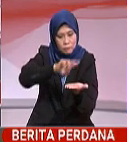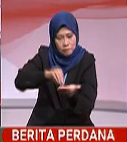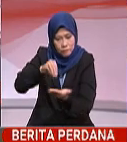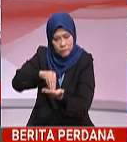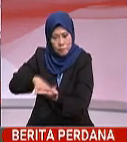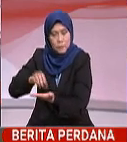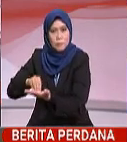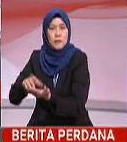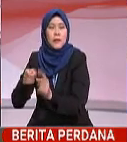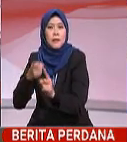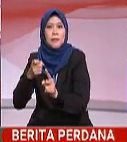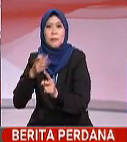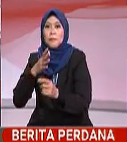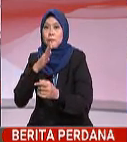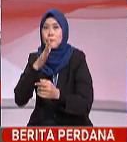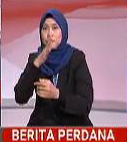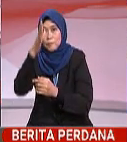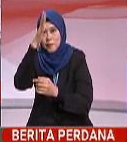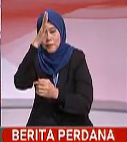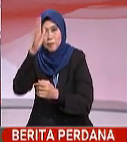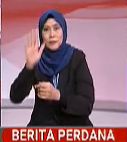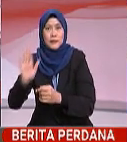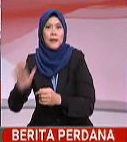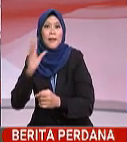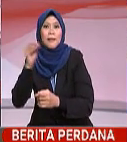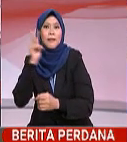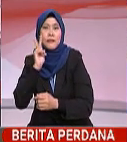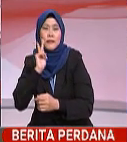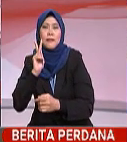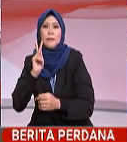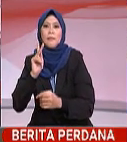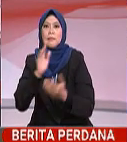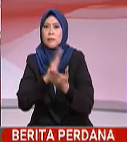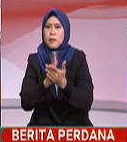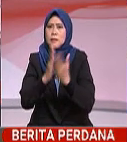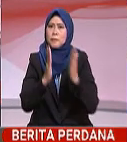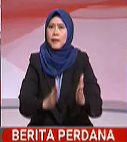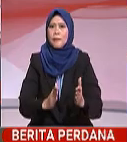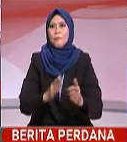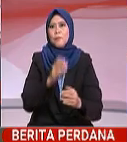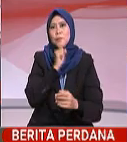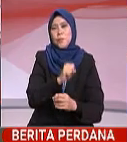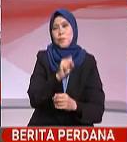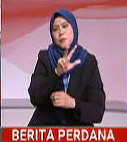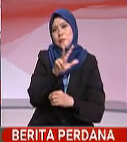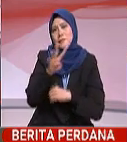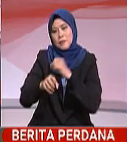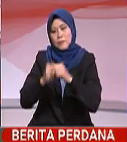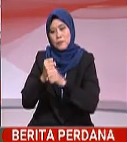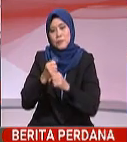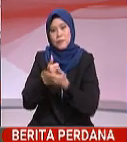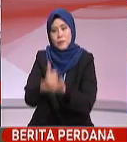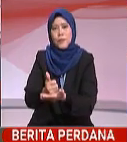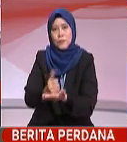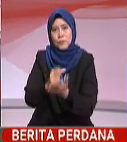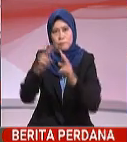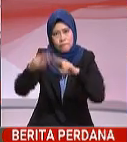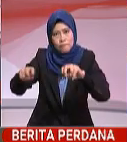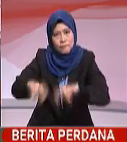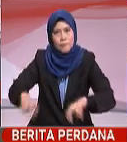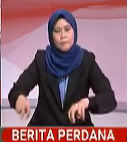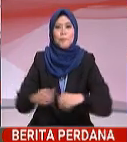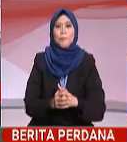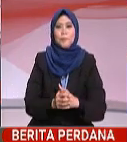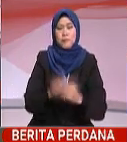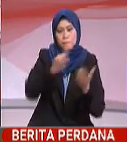bapa dan kakak suspek masing-masing berusia 64 dan 34 tahun untuk membantu siasatan.